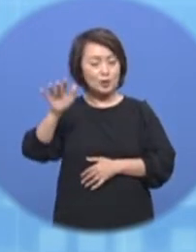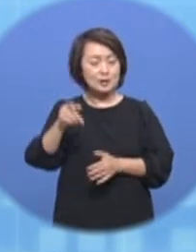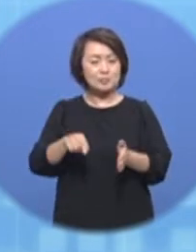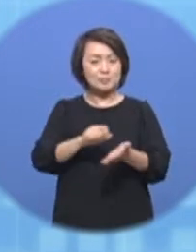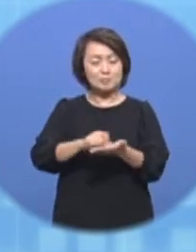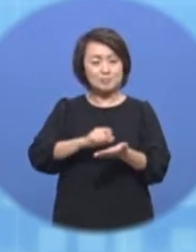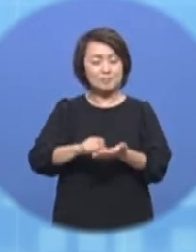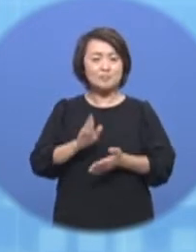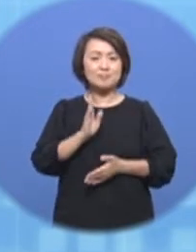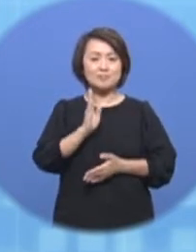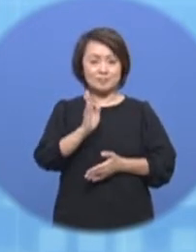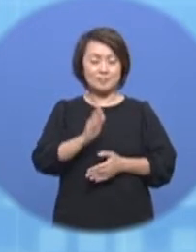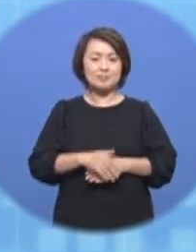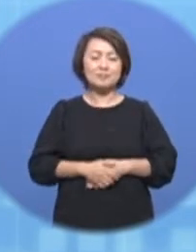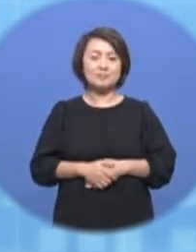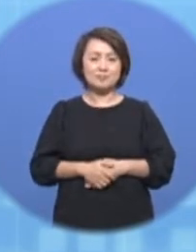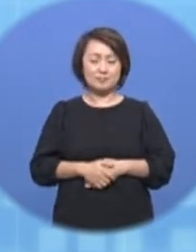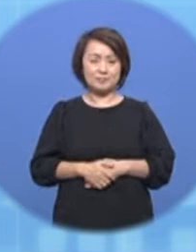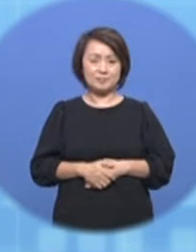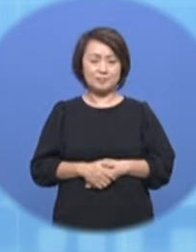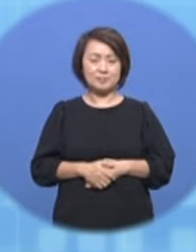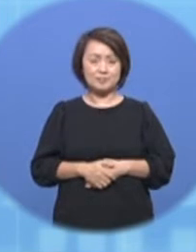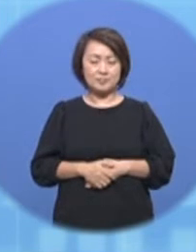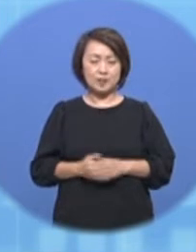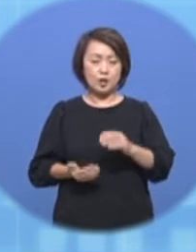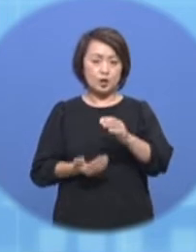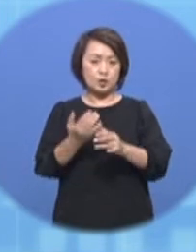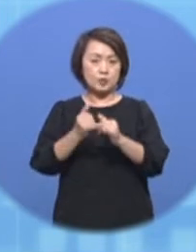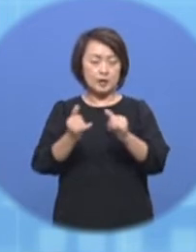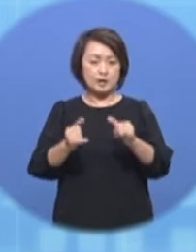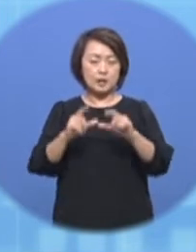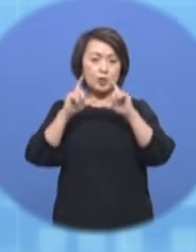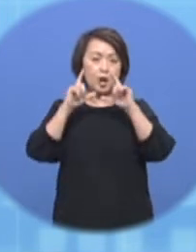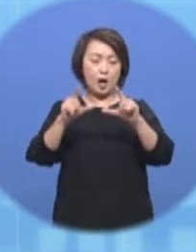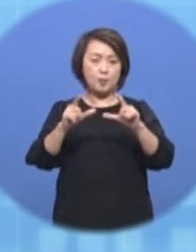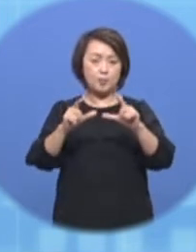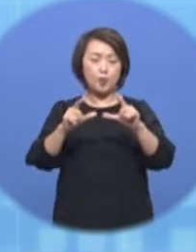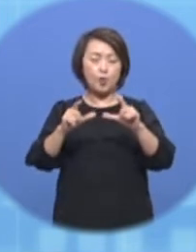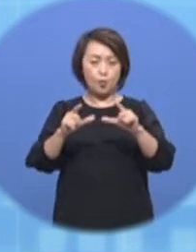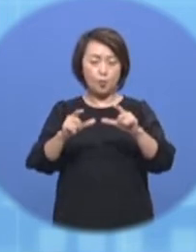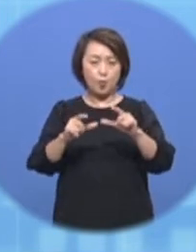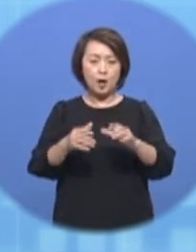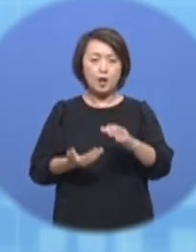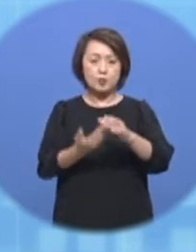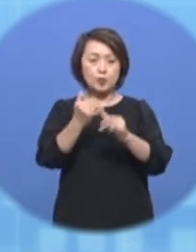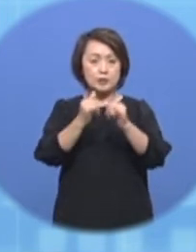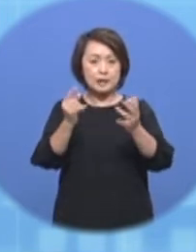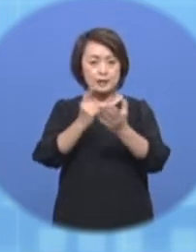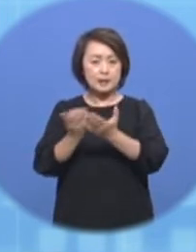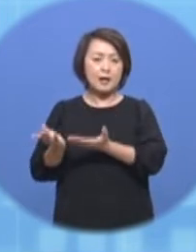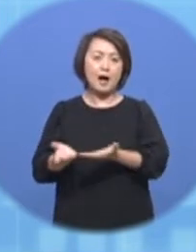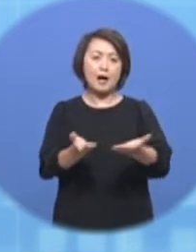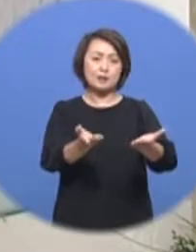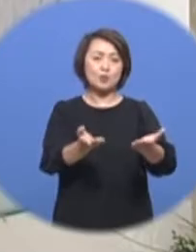お願いします。なお、プレゼント当選者の発表は発送をもって返させていただきます。